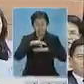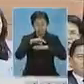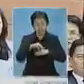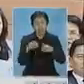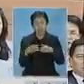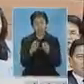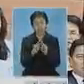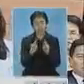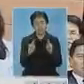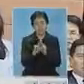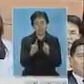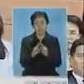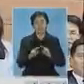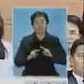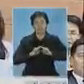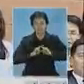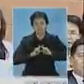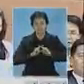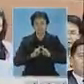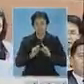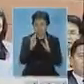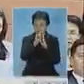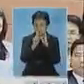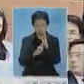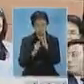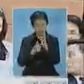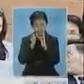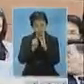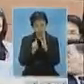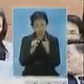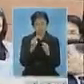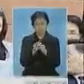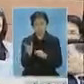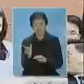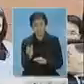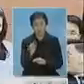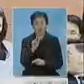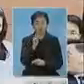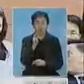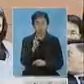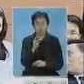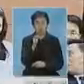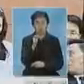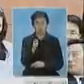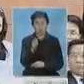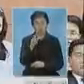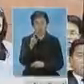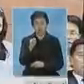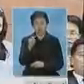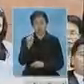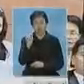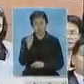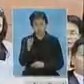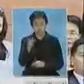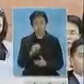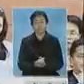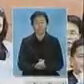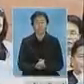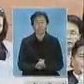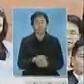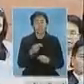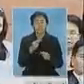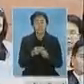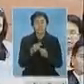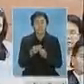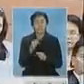กรรมการอิสระว่าด้วยหลักนิติธรรมแห่งชาติชื่อย่อคอทมีนายอุกฤต